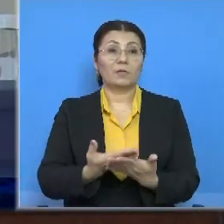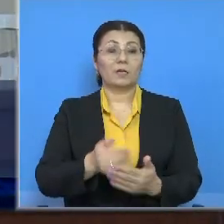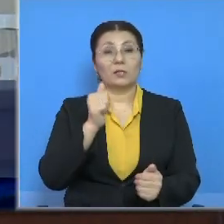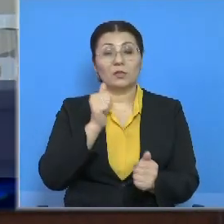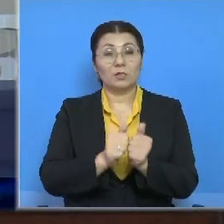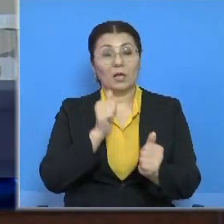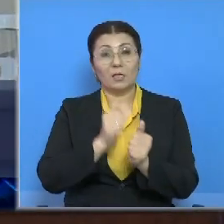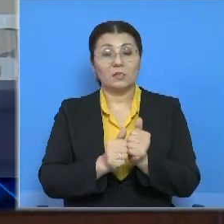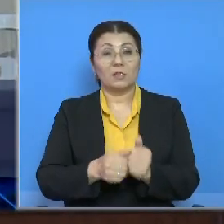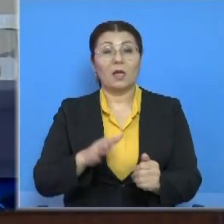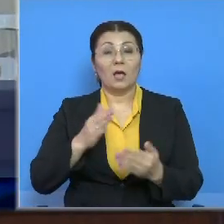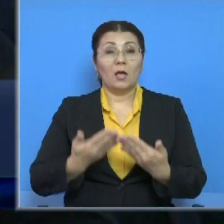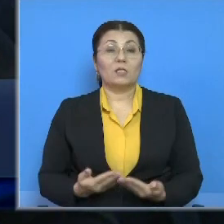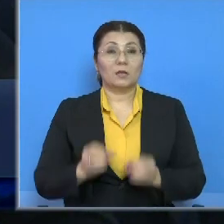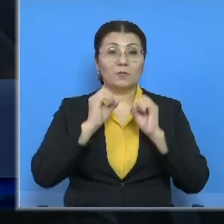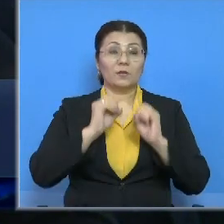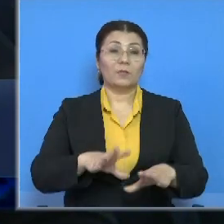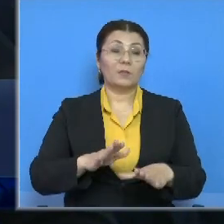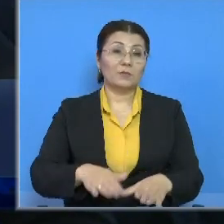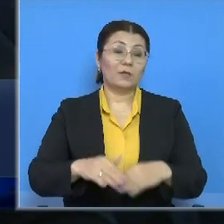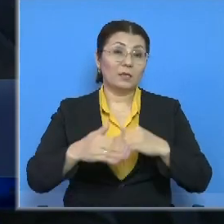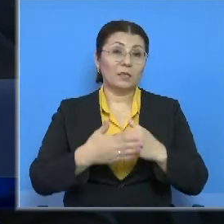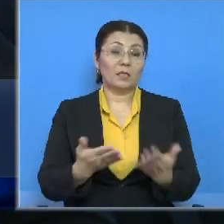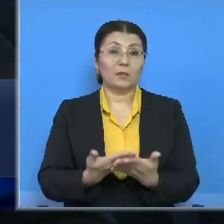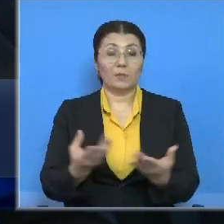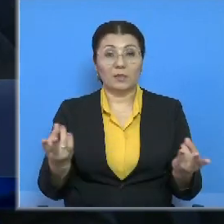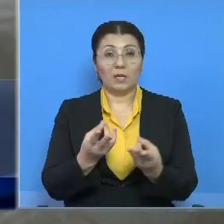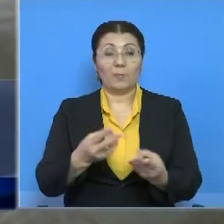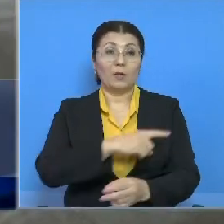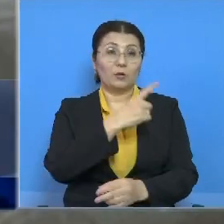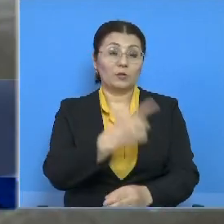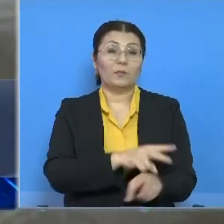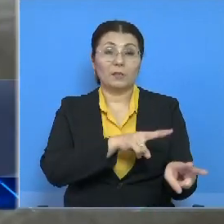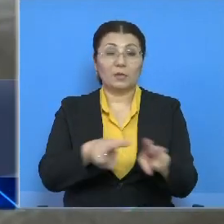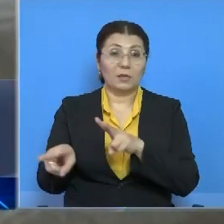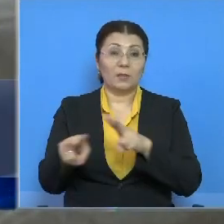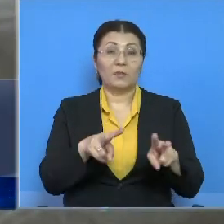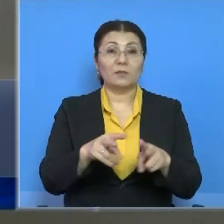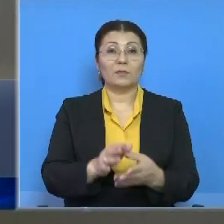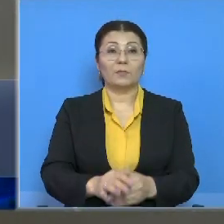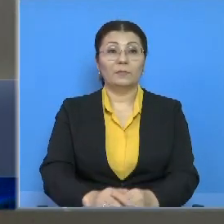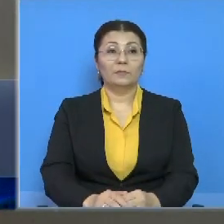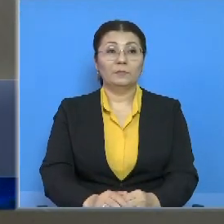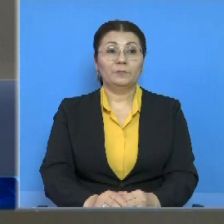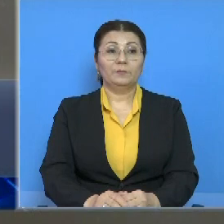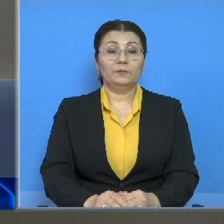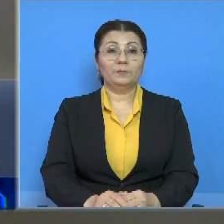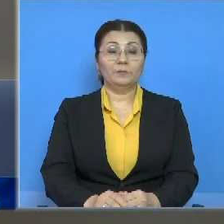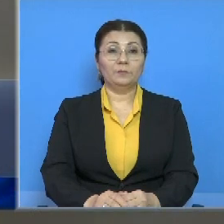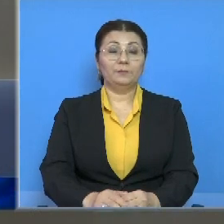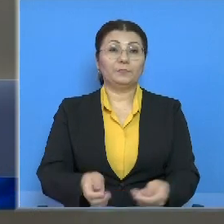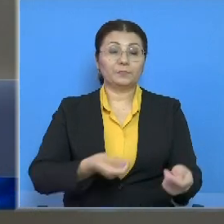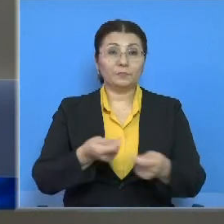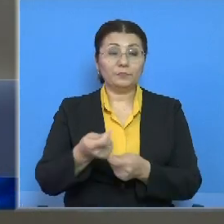часто жители выбрасывают мусор в общественных местах. По их мнению, необходимо усилить контроль со стороны полиции. На посту